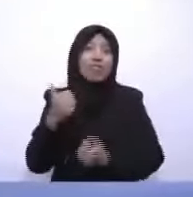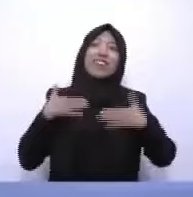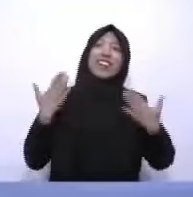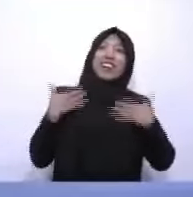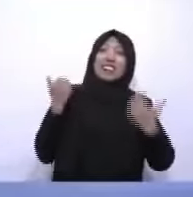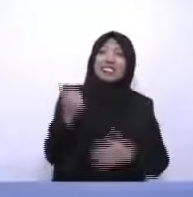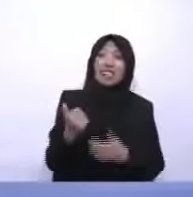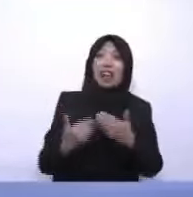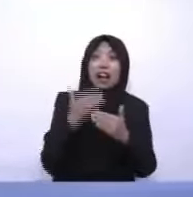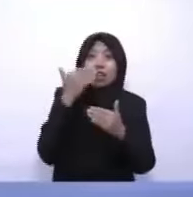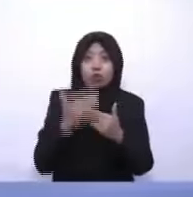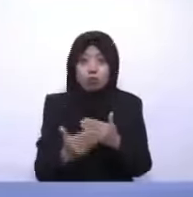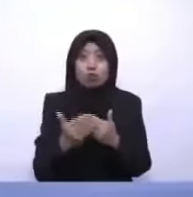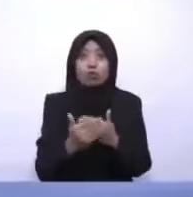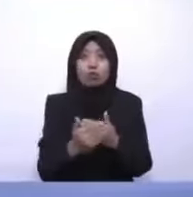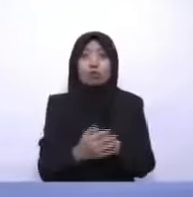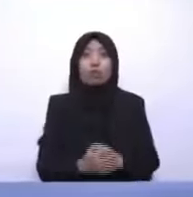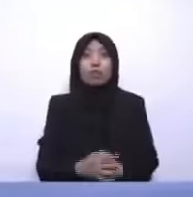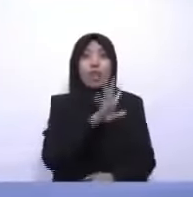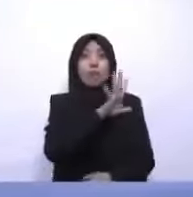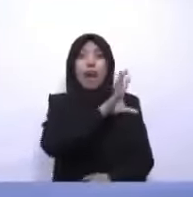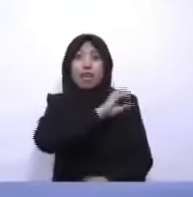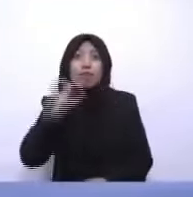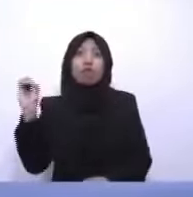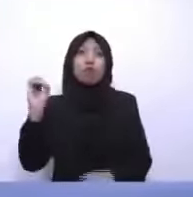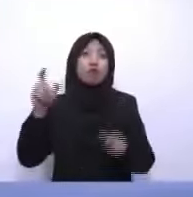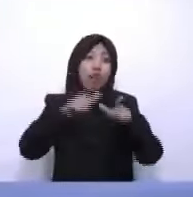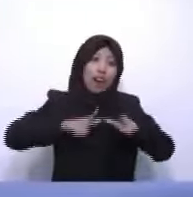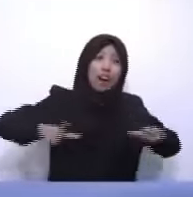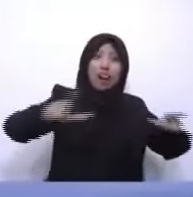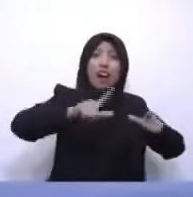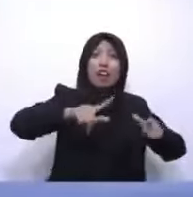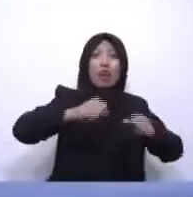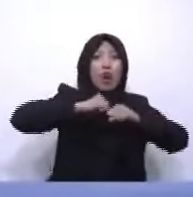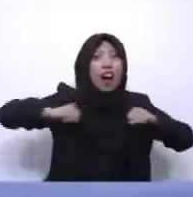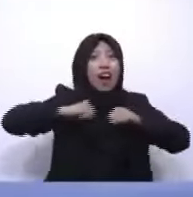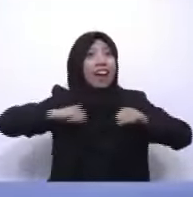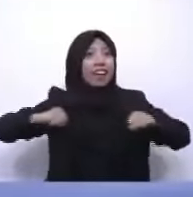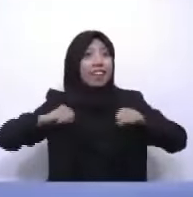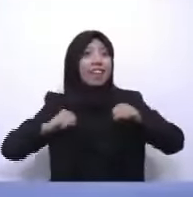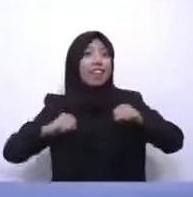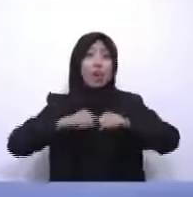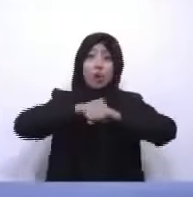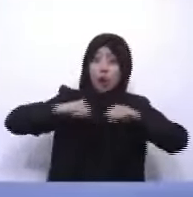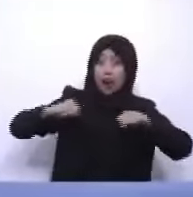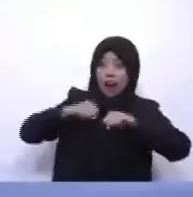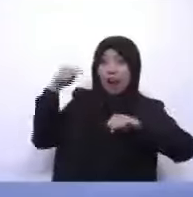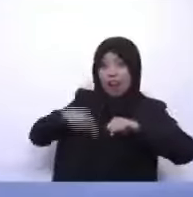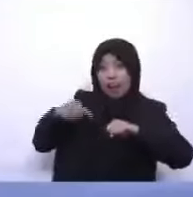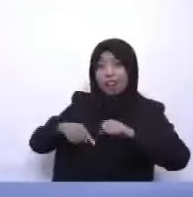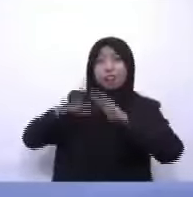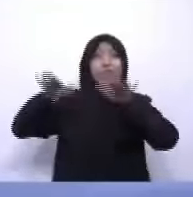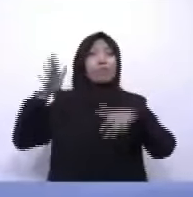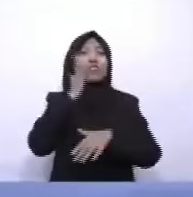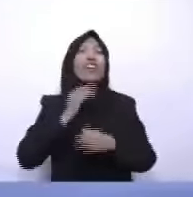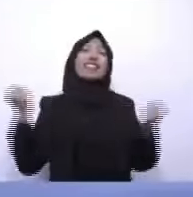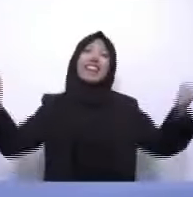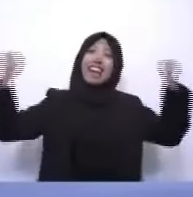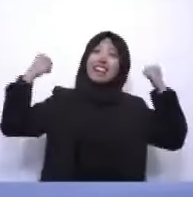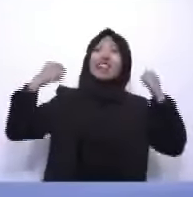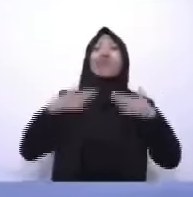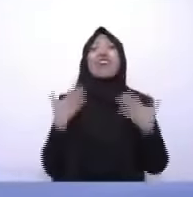membahagiakan. Yang berikutnya adalah 5.000 lapangan olahraga, karena dengan olahraga maka pemuda akan sehat dan bahagia. Terima